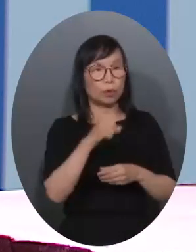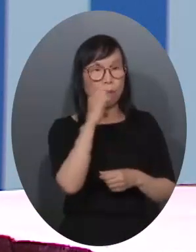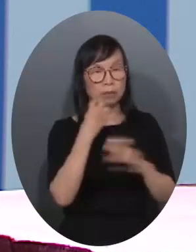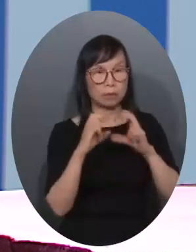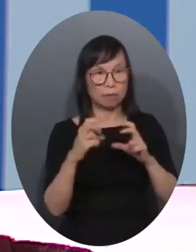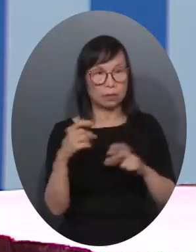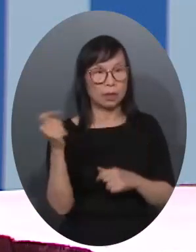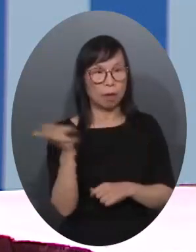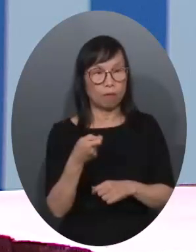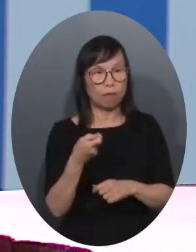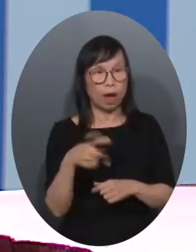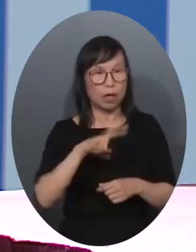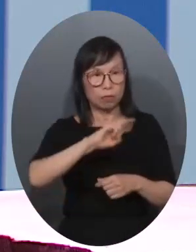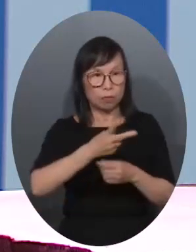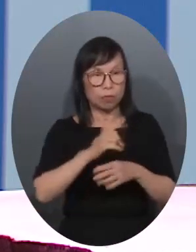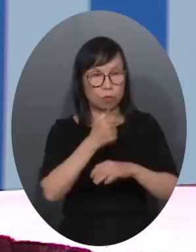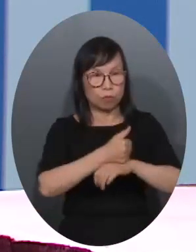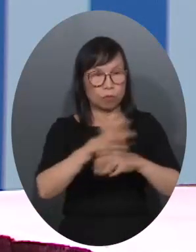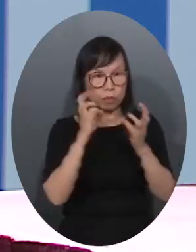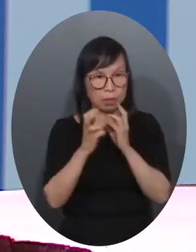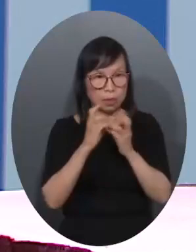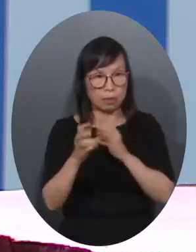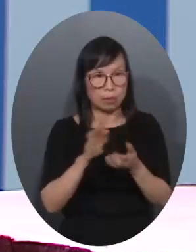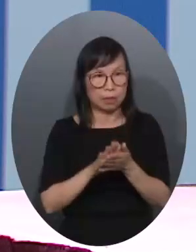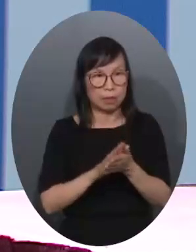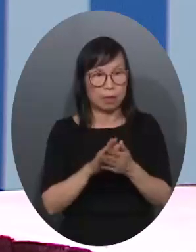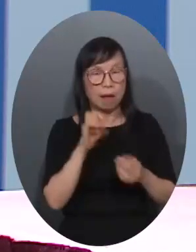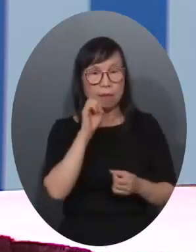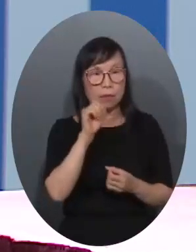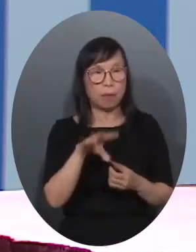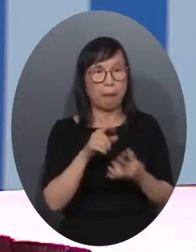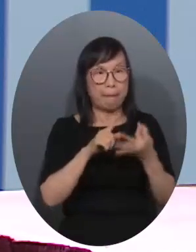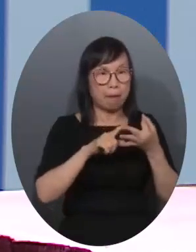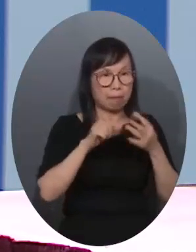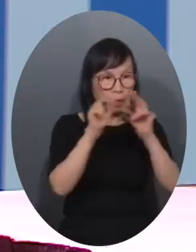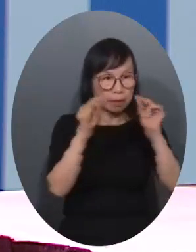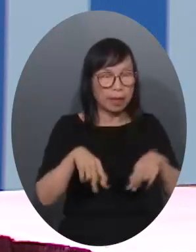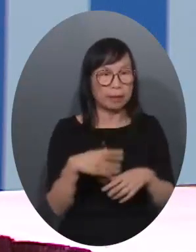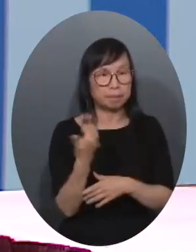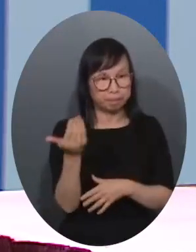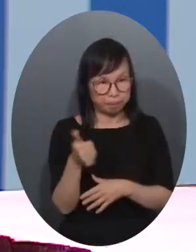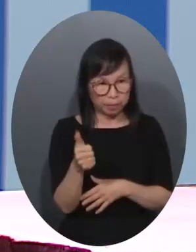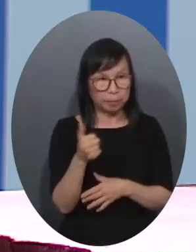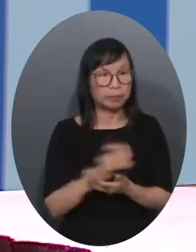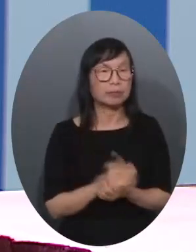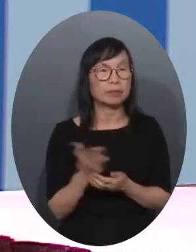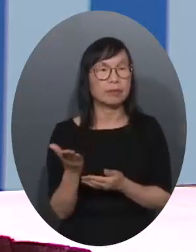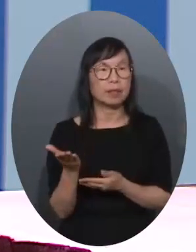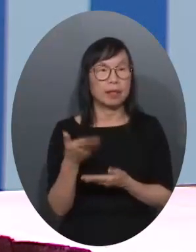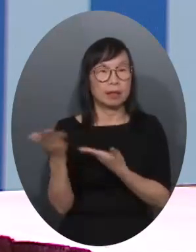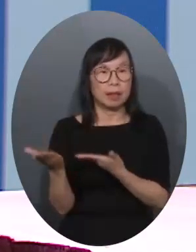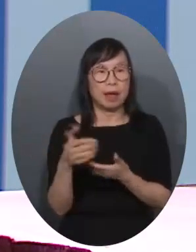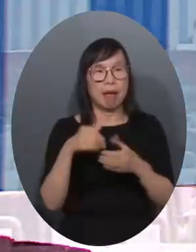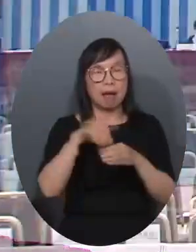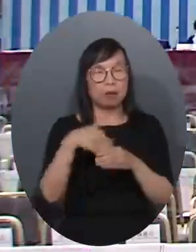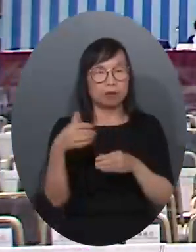及時更新主席嘅個人資料嘅事咧，提出問題嘅。麻煩主席。 唔該，依位股